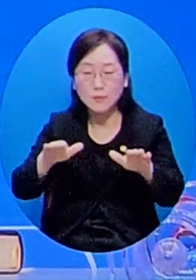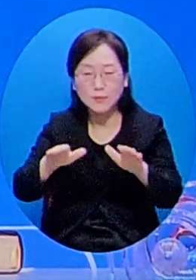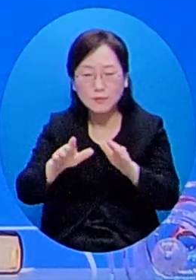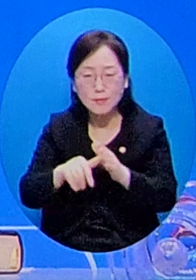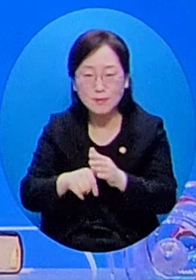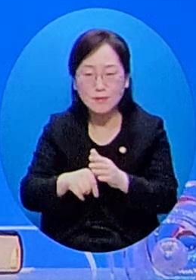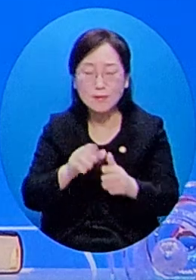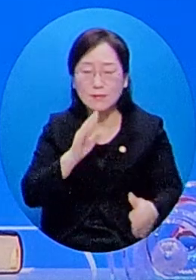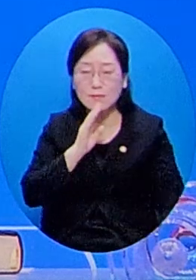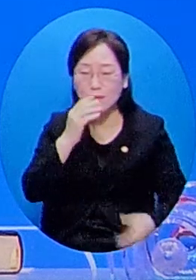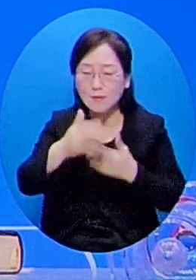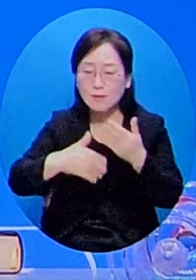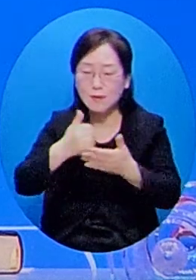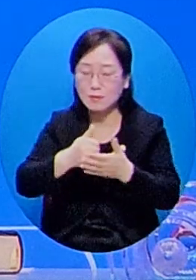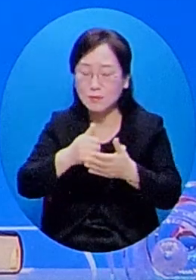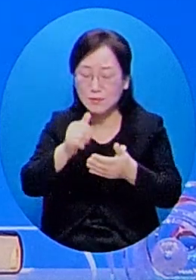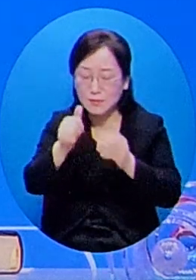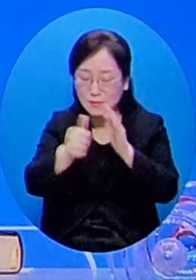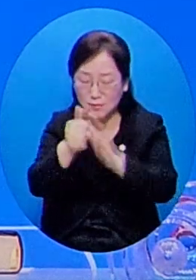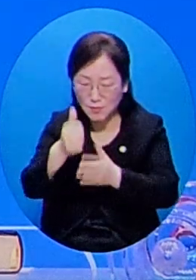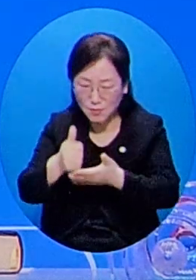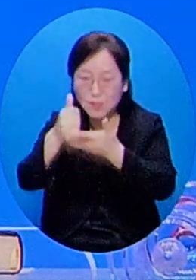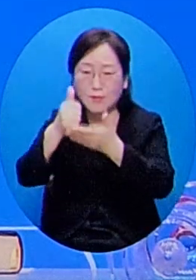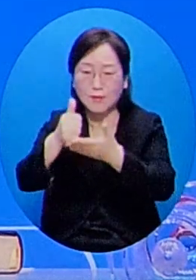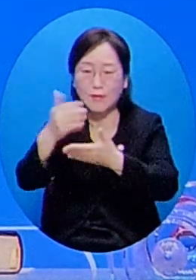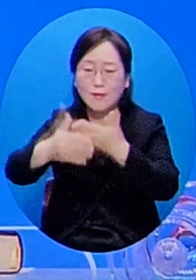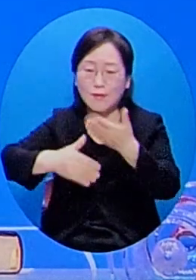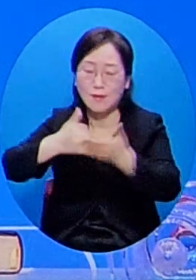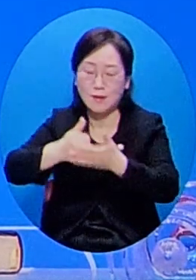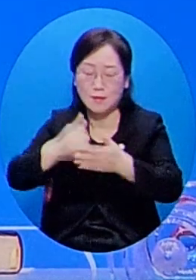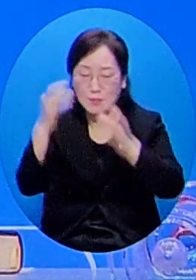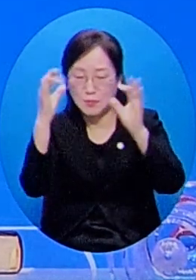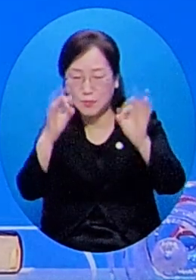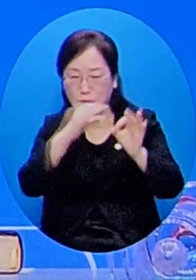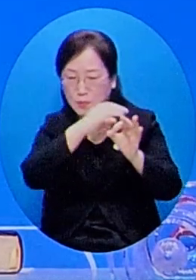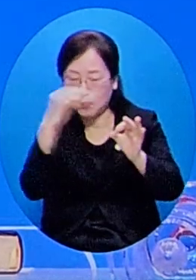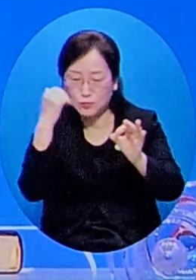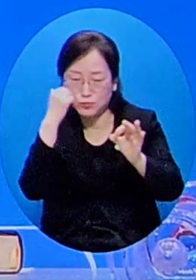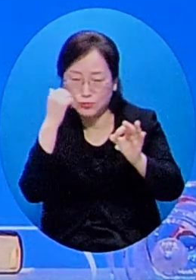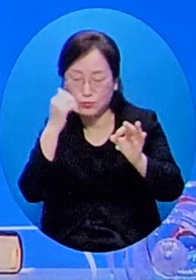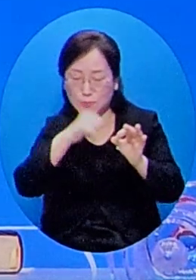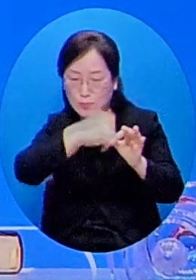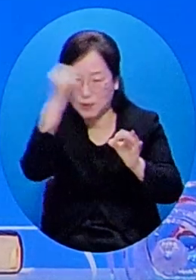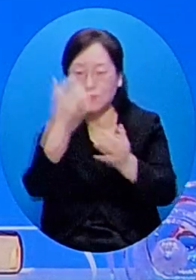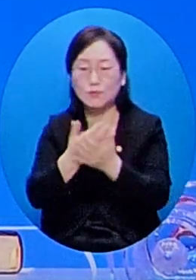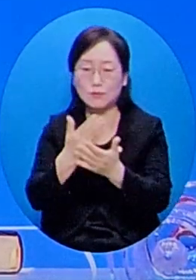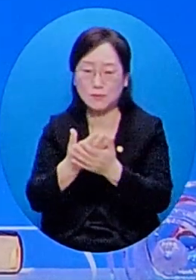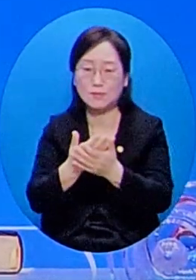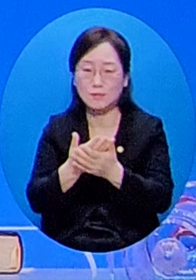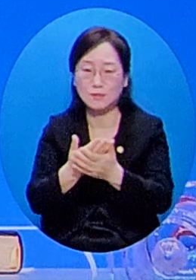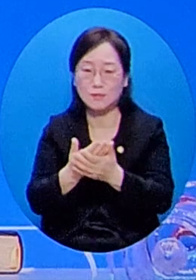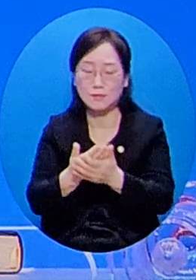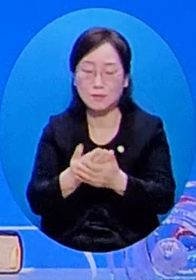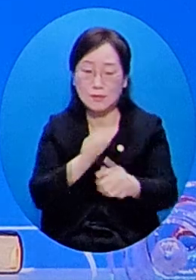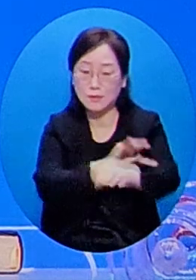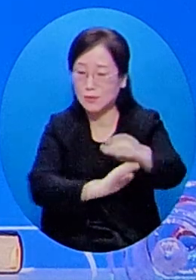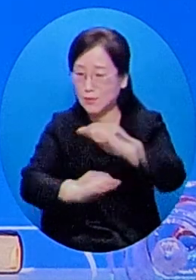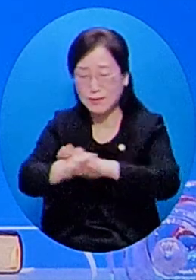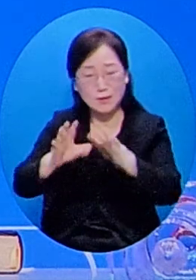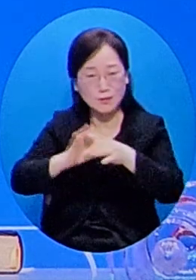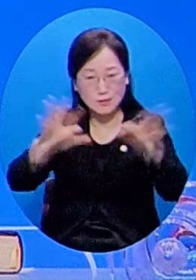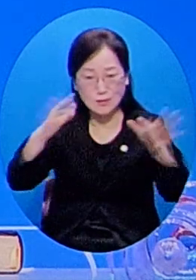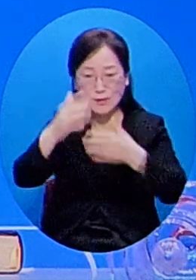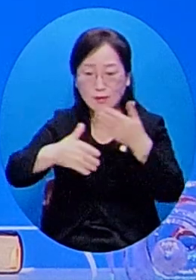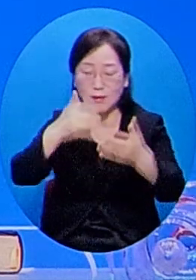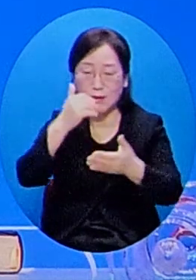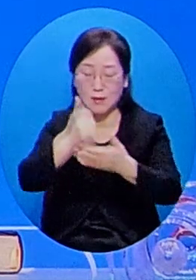정말로 하나님을 경외하고 하나님 앞에 바로 된 분들이 세워지게 하여 주옵소서. 여야를 떠나서 정말 하나님